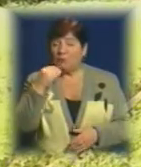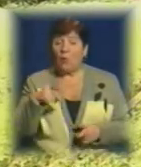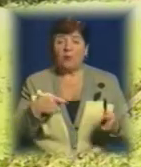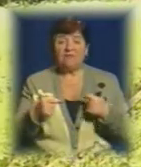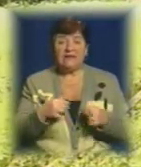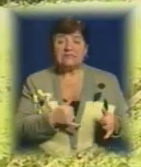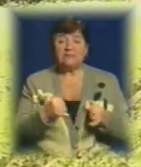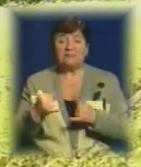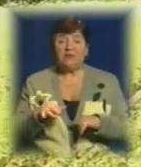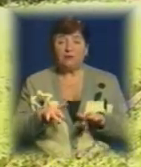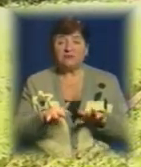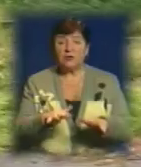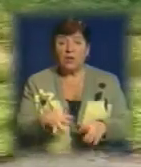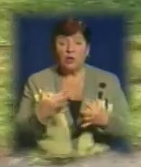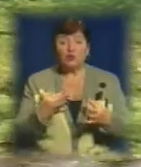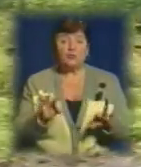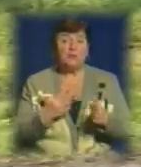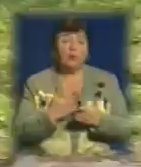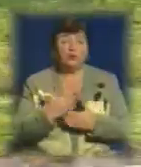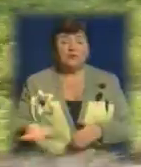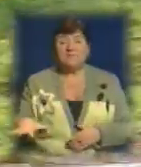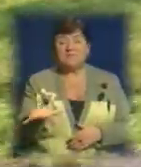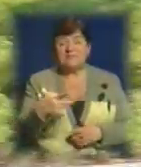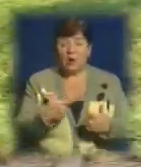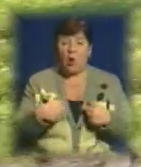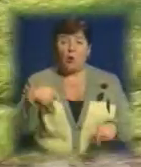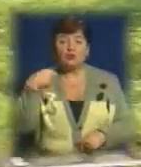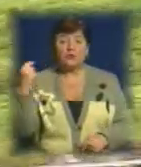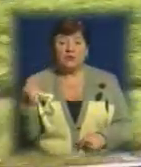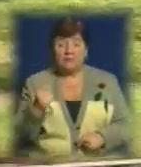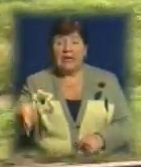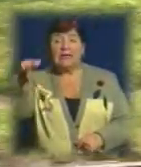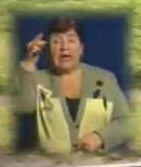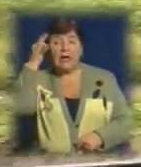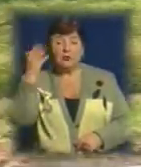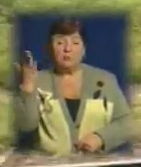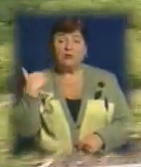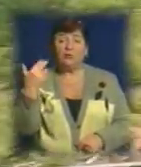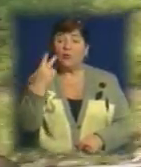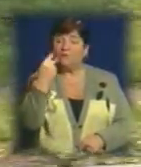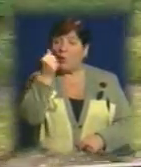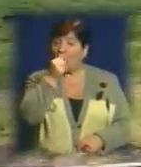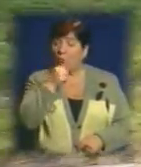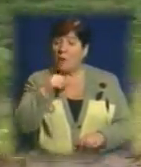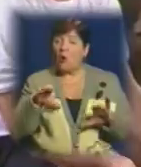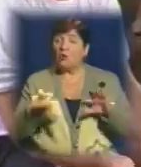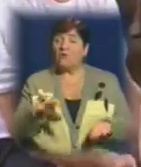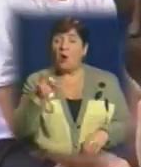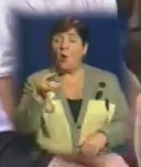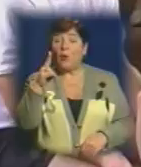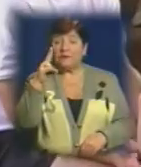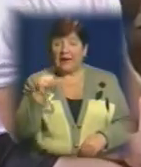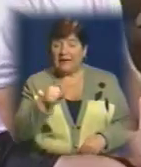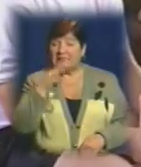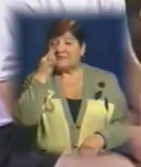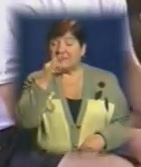управління, забезпечення функціонування і доступності послуг для всіх суб'єктів господарювання. Нагадаємо, протягом минулих 2 років голова Закарпатської ОДА Геннадій Москаль